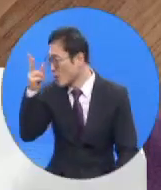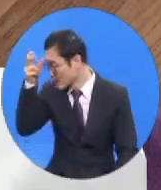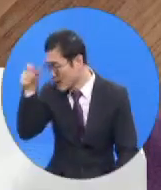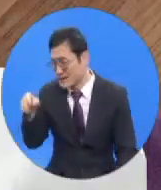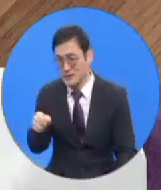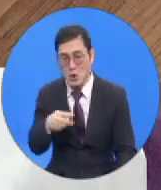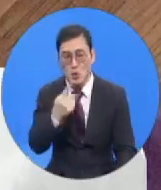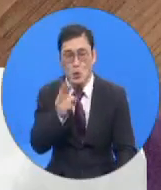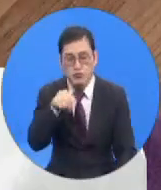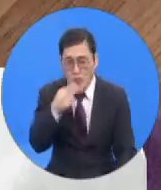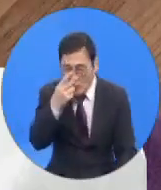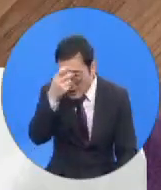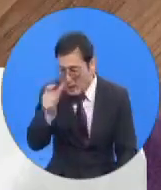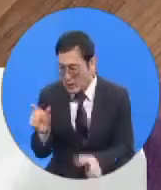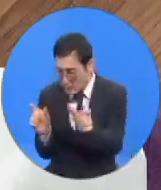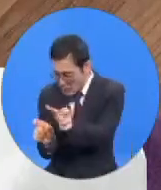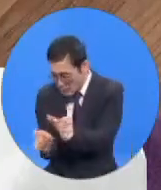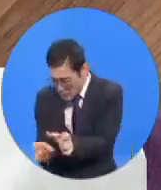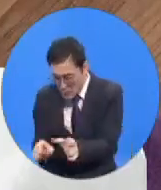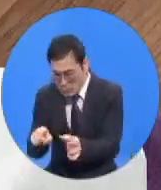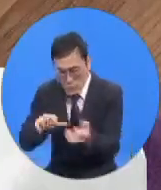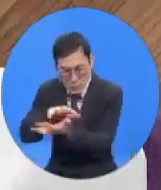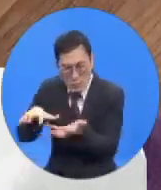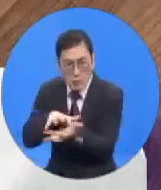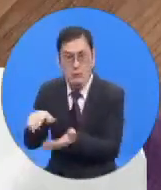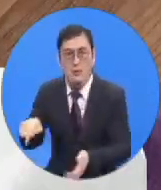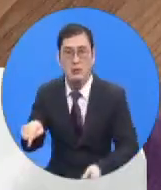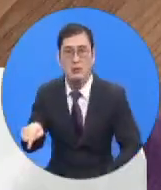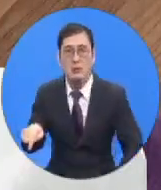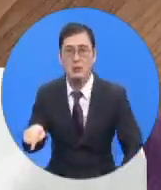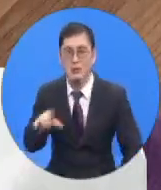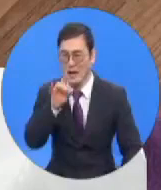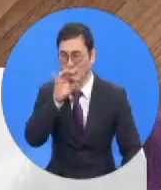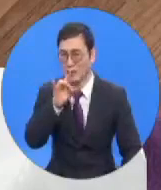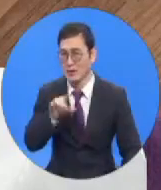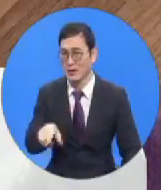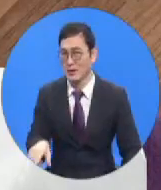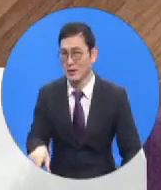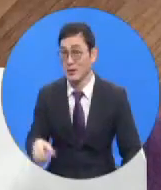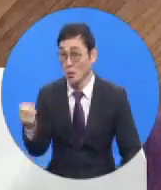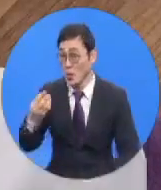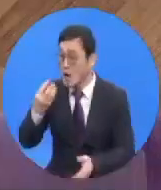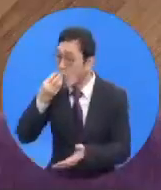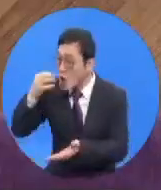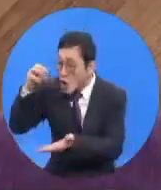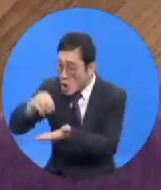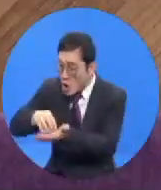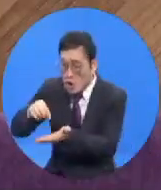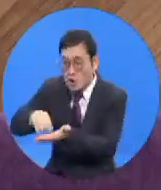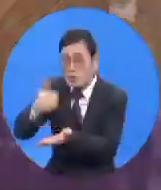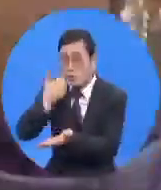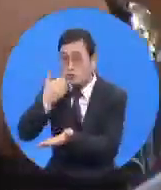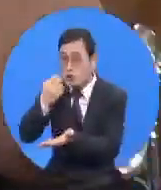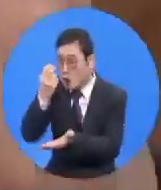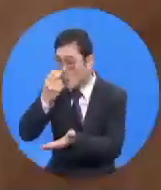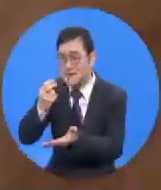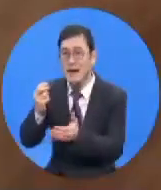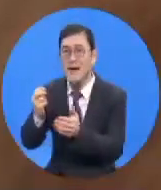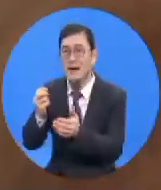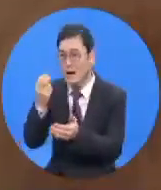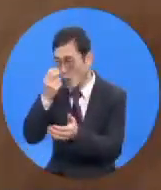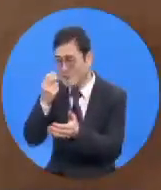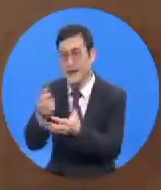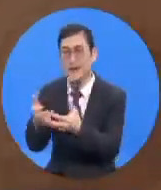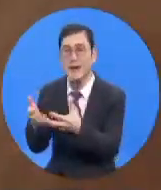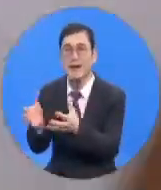더 보여드리면 여기에 관인을 찍는 난이 있어요. 이 관인을 누가 찍느냐? 검사장이 찍으라고 있는 거예요. 기관장이에요.